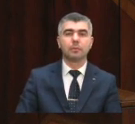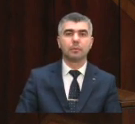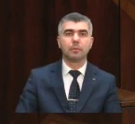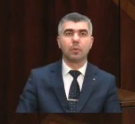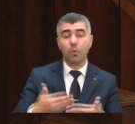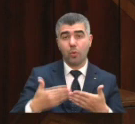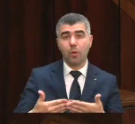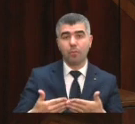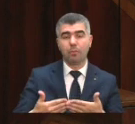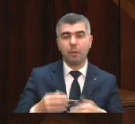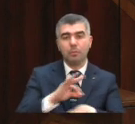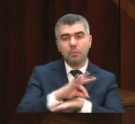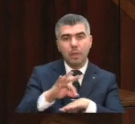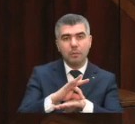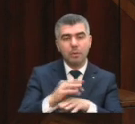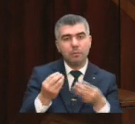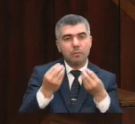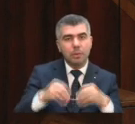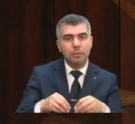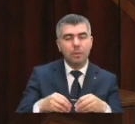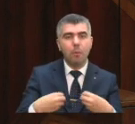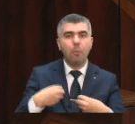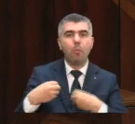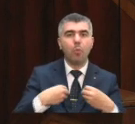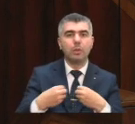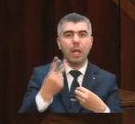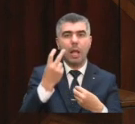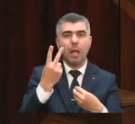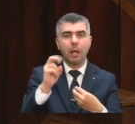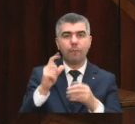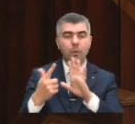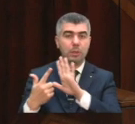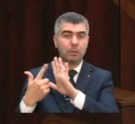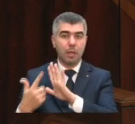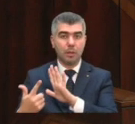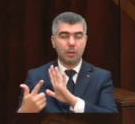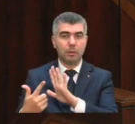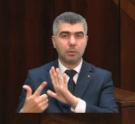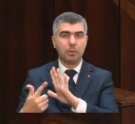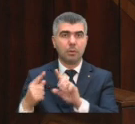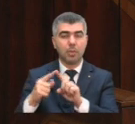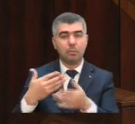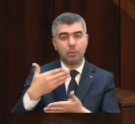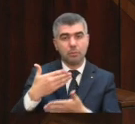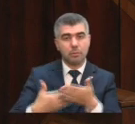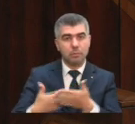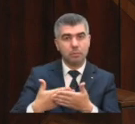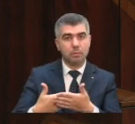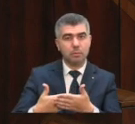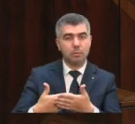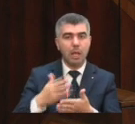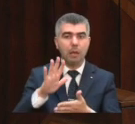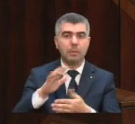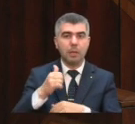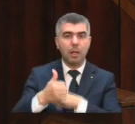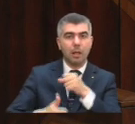اليوم المكتب في إفلاس والمدير من 2017 والمرسوم ديال الوزير الأول كيقول 5 سنين، اليوم